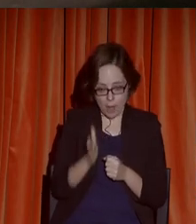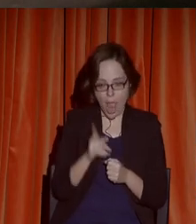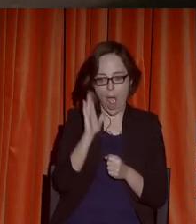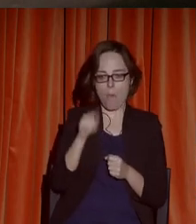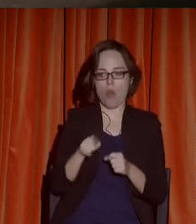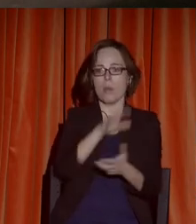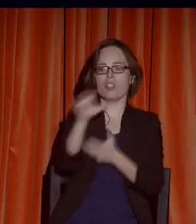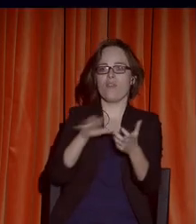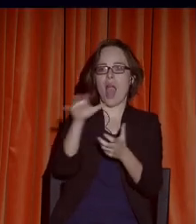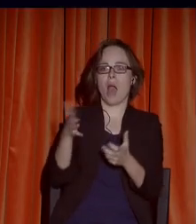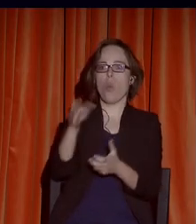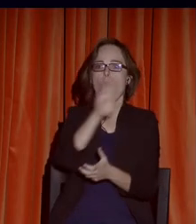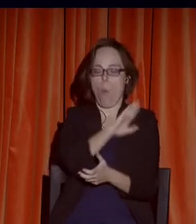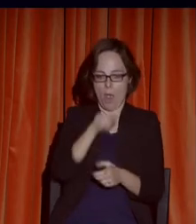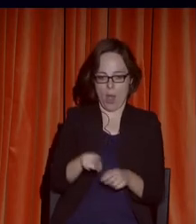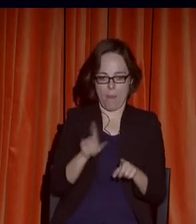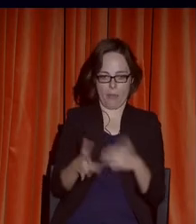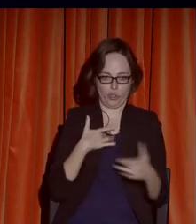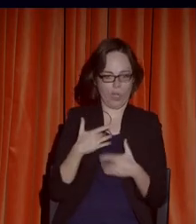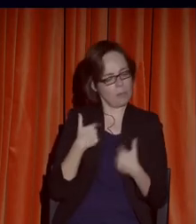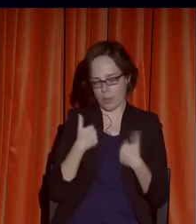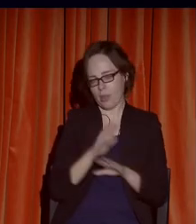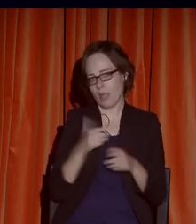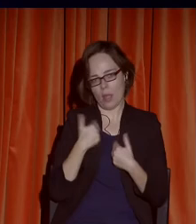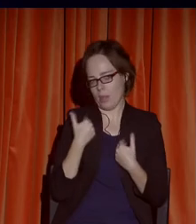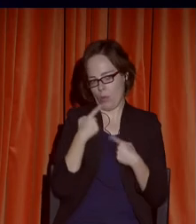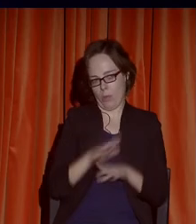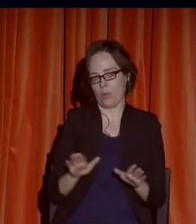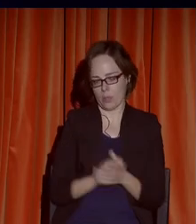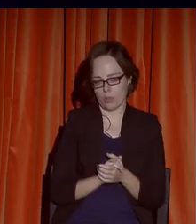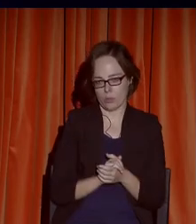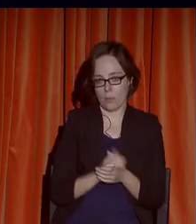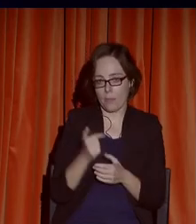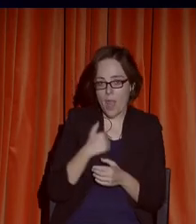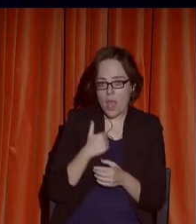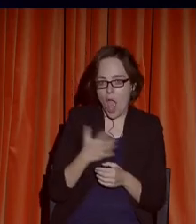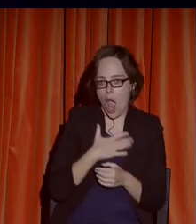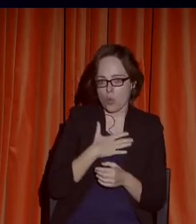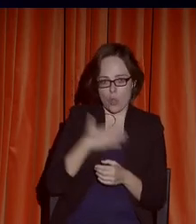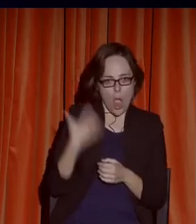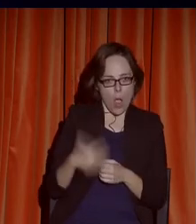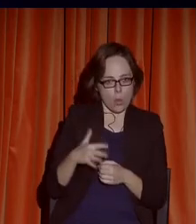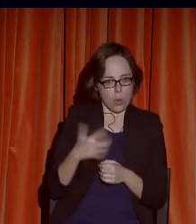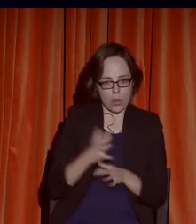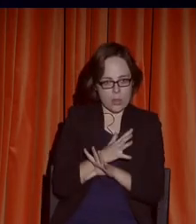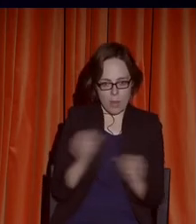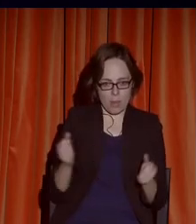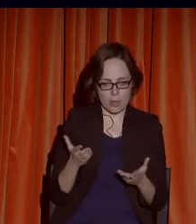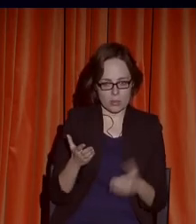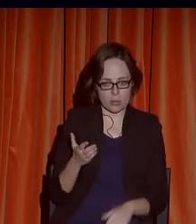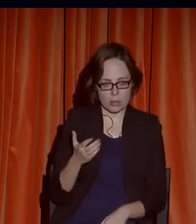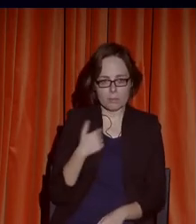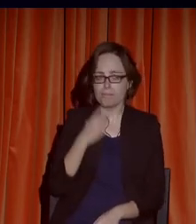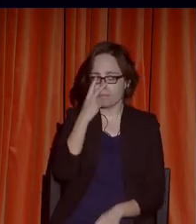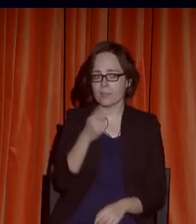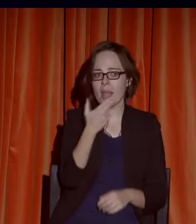to jest, muszę powiedzieć, bardzo nie dla mnie osobiście, ale bardzo dramatyczne przesłanie, tym bardziej, że nie jestem odosobniony, bo jak patrzymy na badania na przykład New